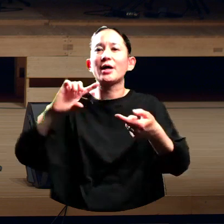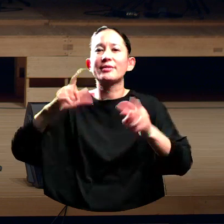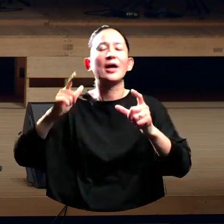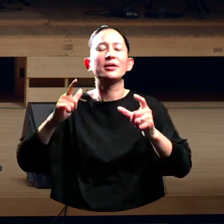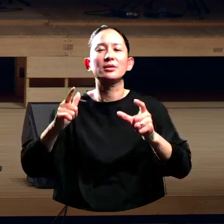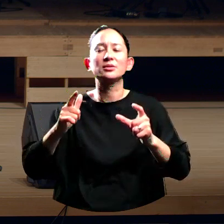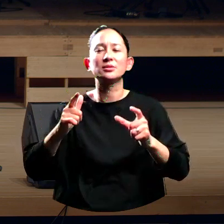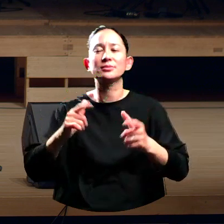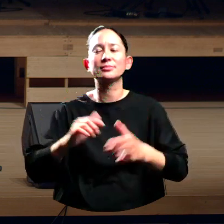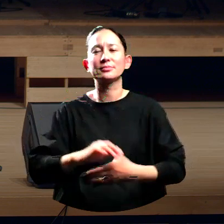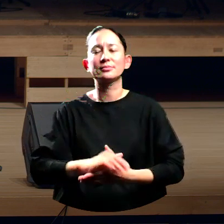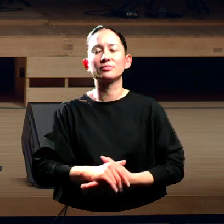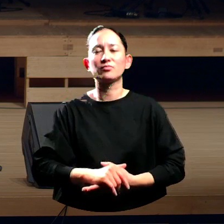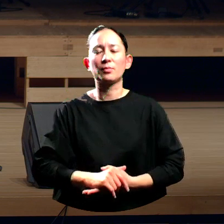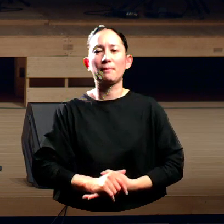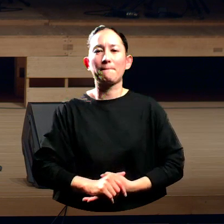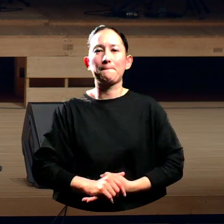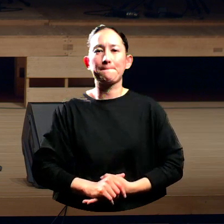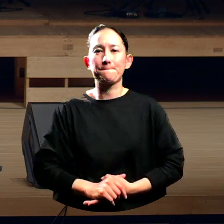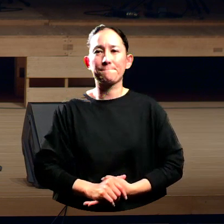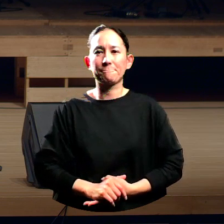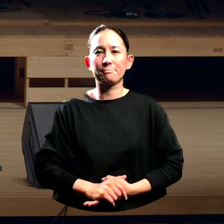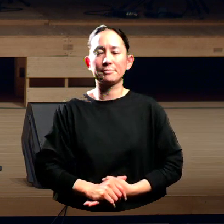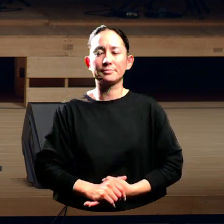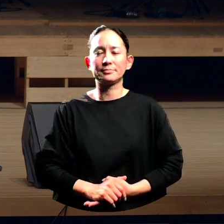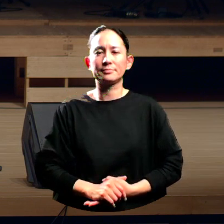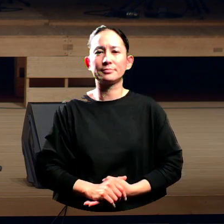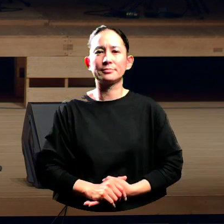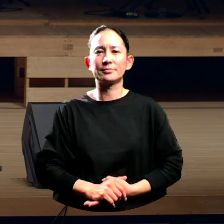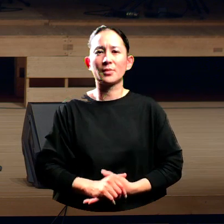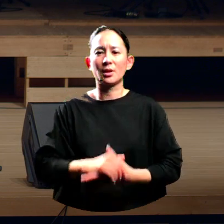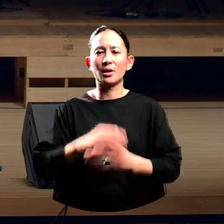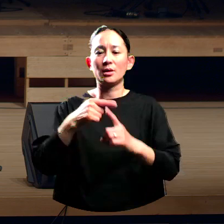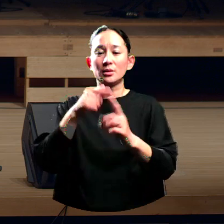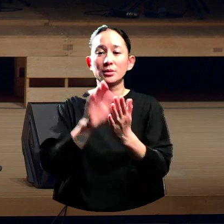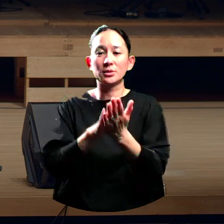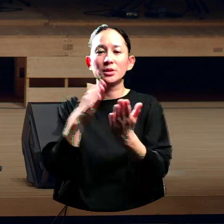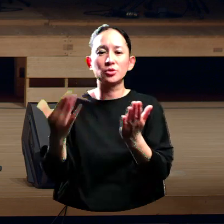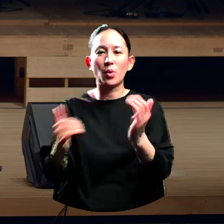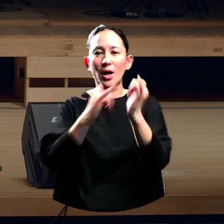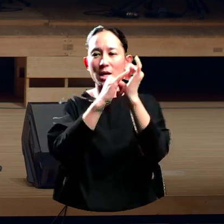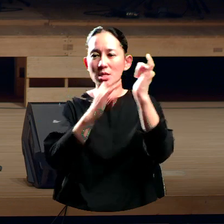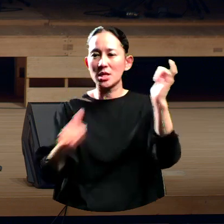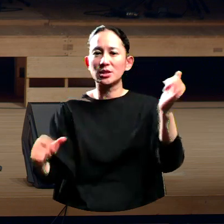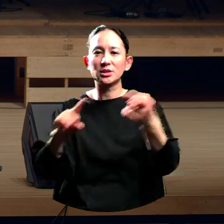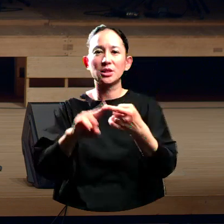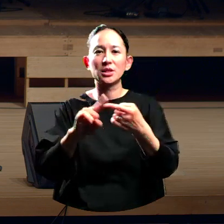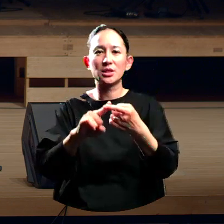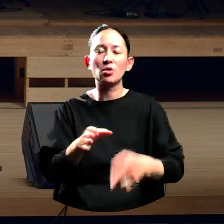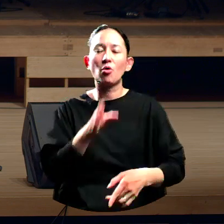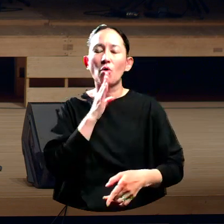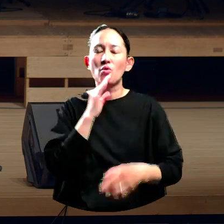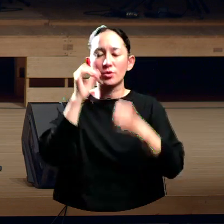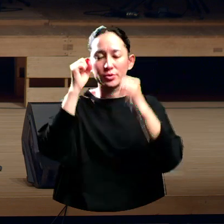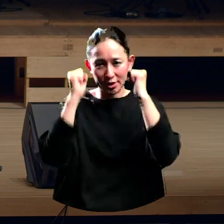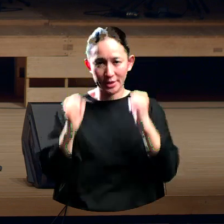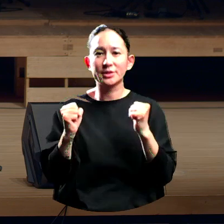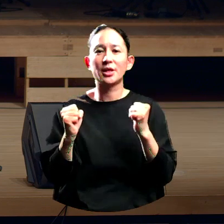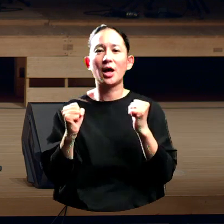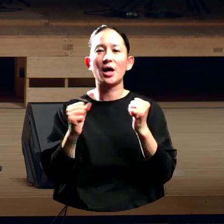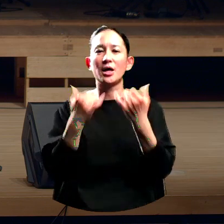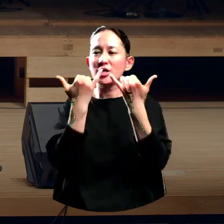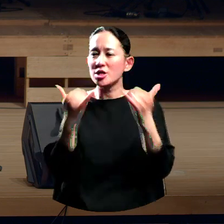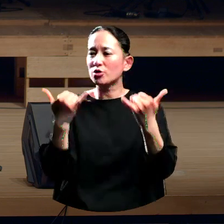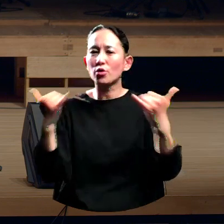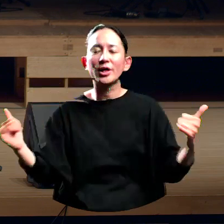they are not fictitious nor made up stories or fairy tales. 聖書というのは歴史的に実在した人たちのストーリーです。